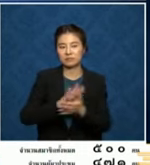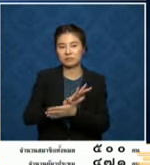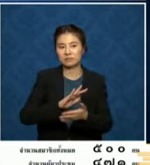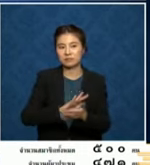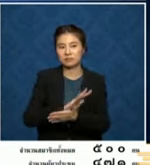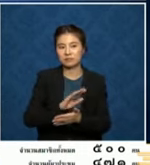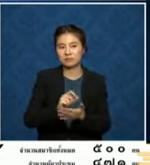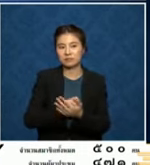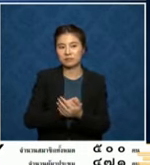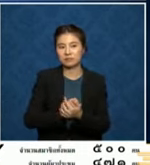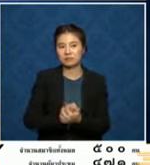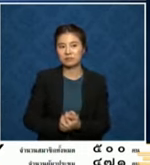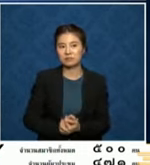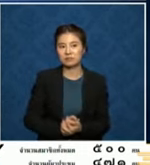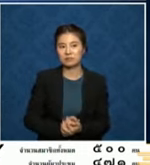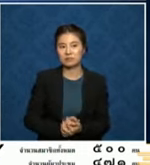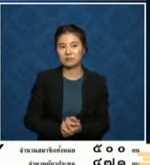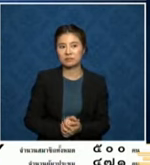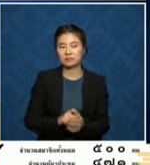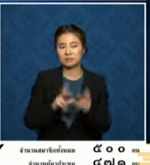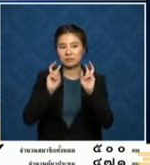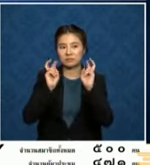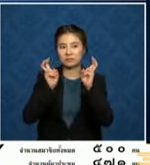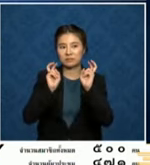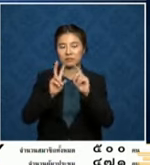ส่งให้ดูเนี่ยนะครับอย่างดอกจันข้อ2เนี่ย